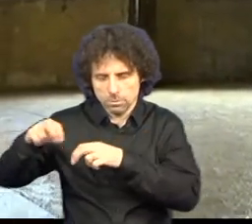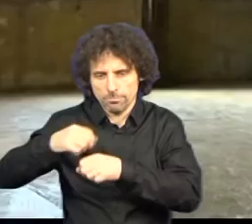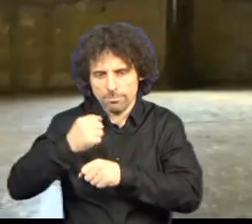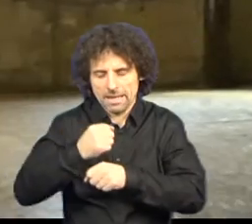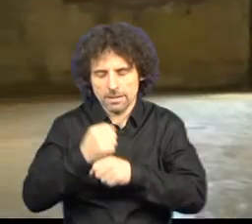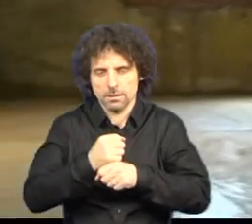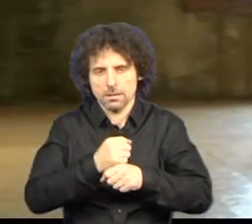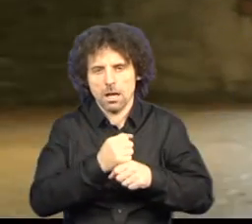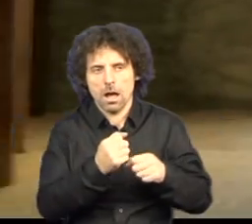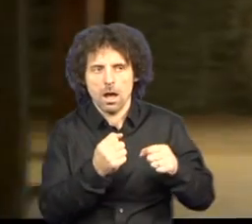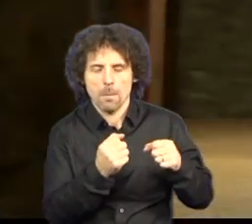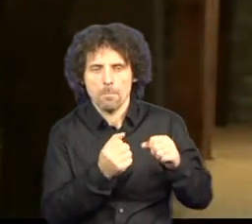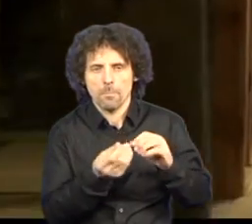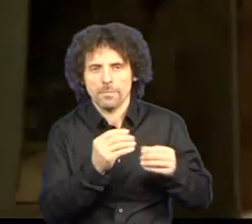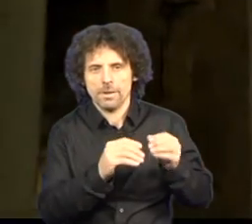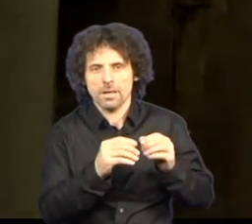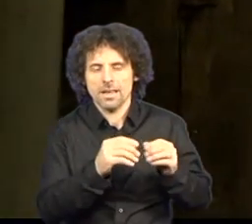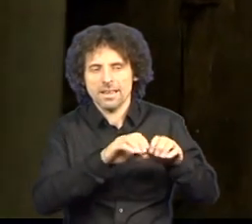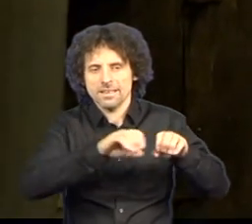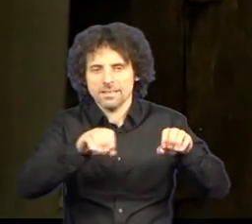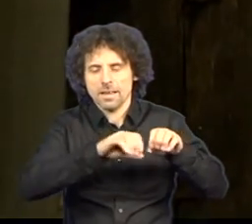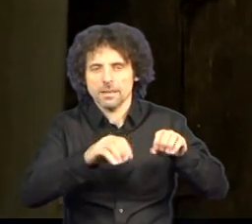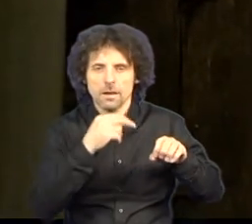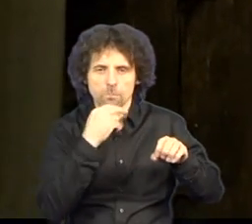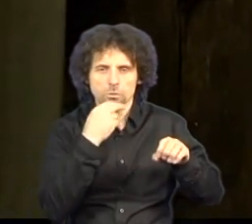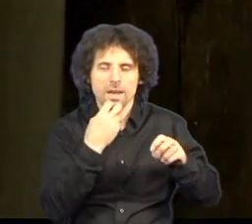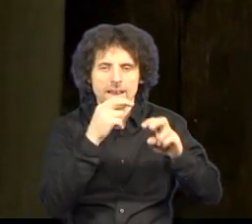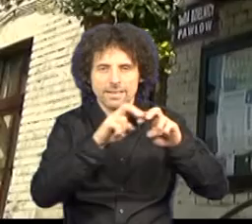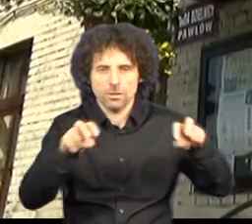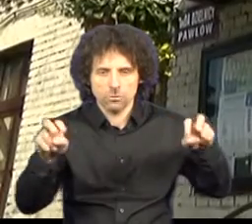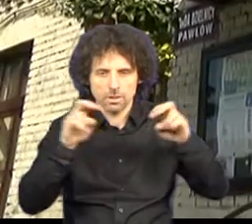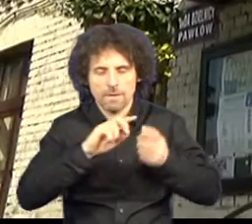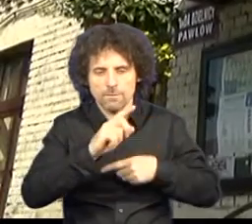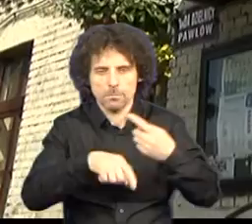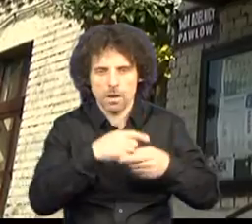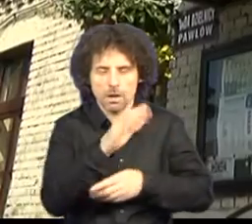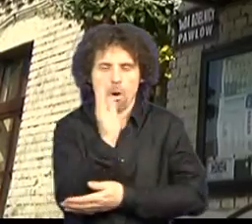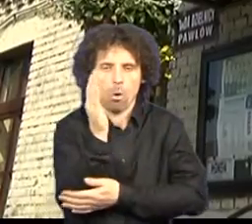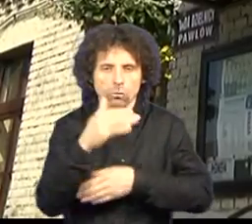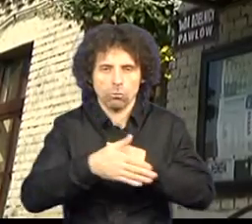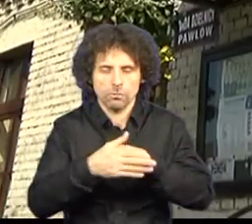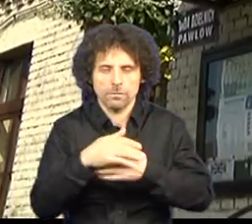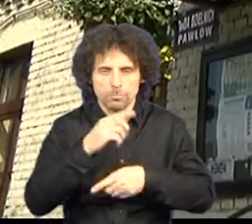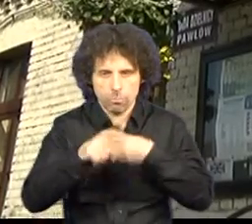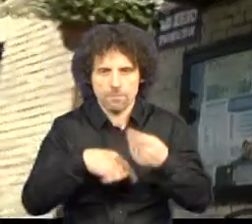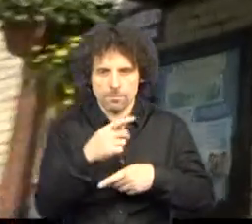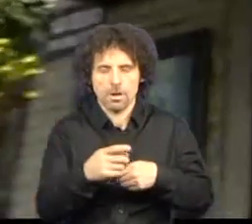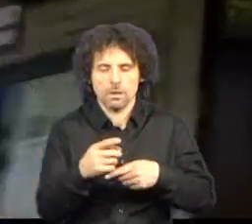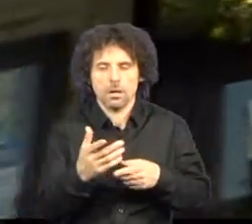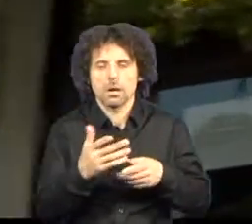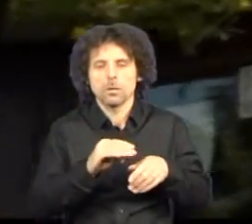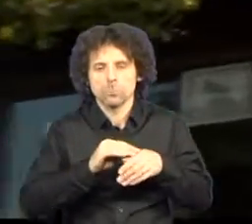prace począwszy od modernizacji instalacji wodnej, elektrycznej, wymianę okien i drzwi na kompleksowym remoncie sal kończąc